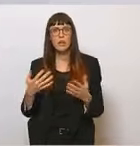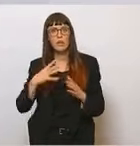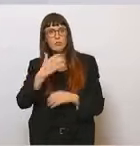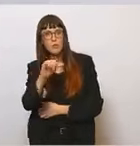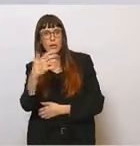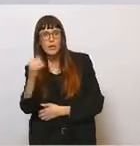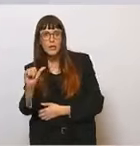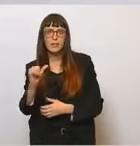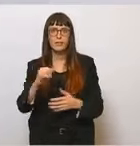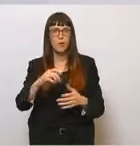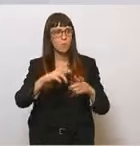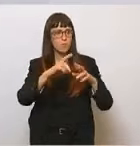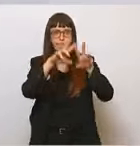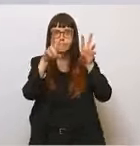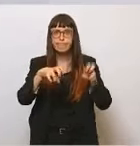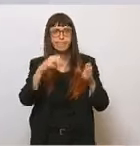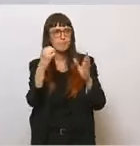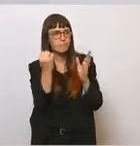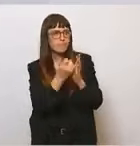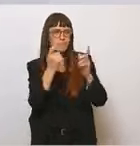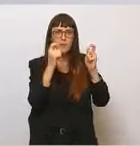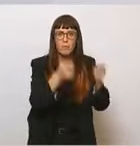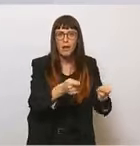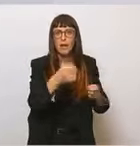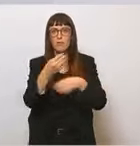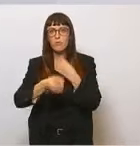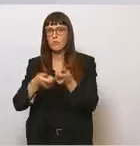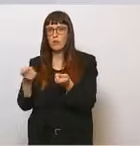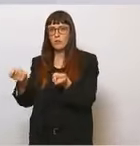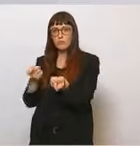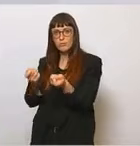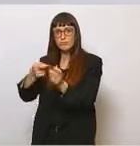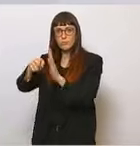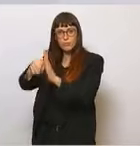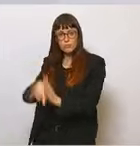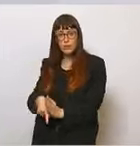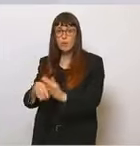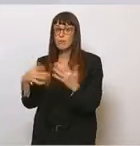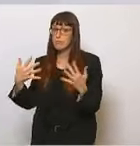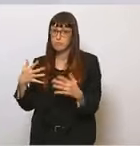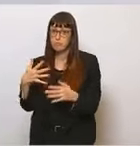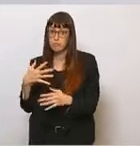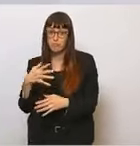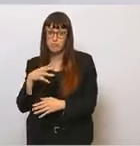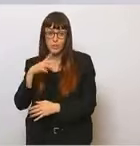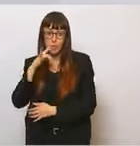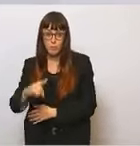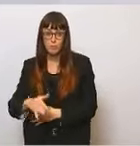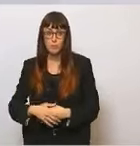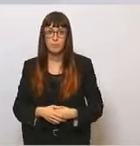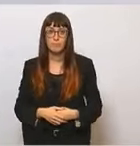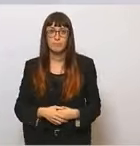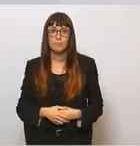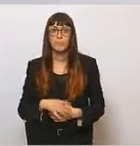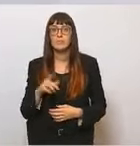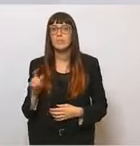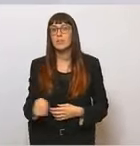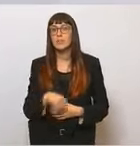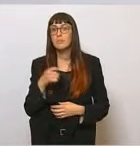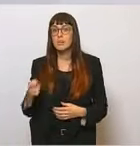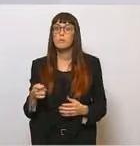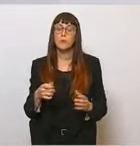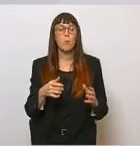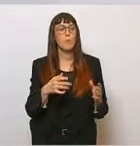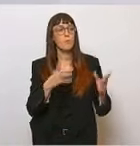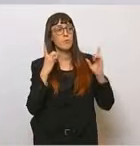etc. Et donc, on espère qu'on va trouver un accord, mais même si on ne va pas aussi loin que l'aimerait le député Schwab, on a déjà